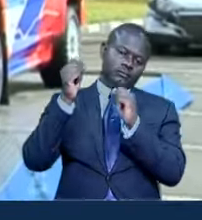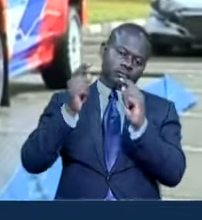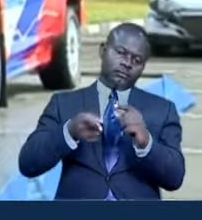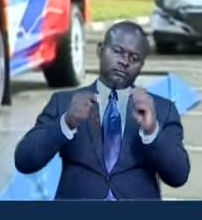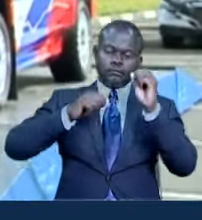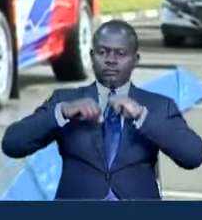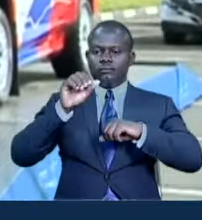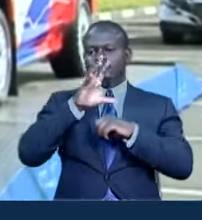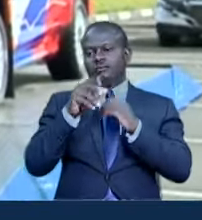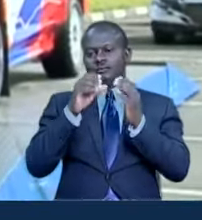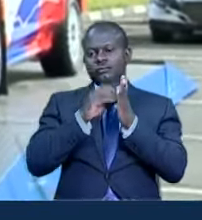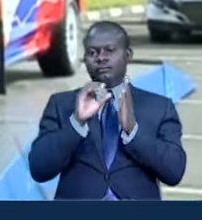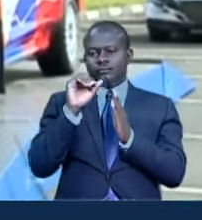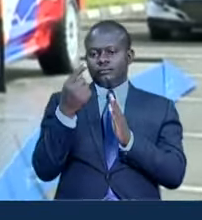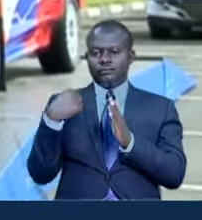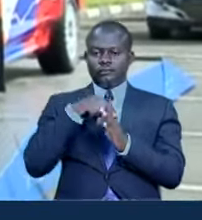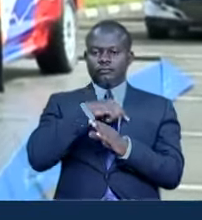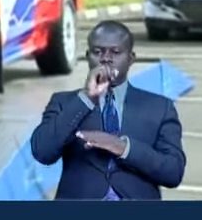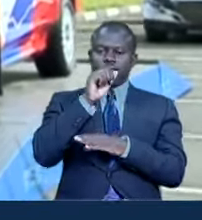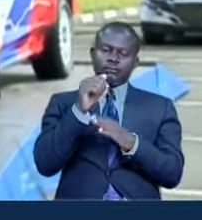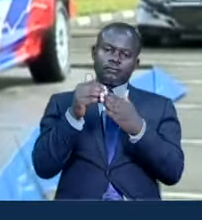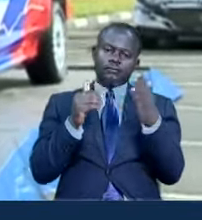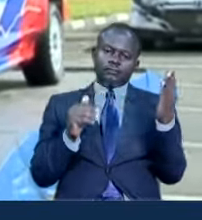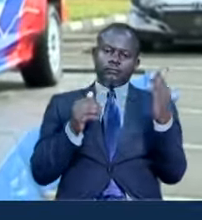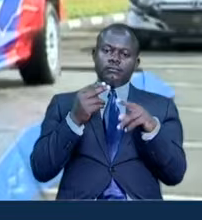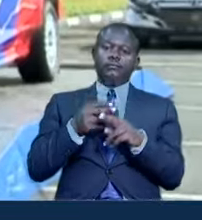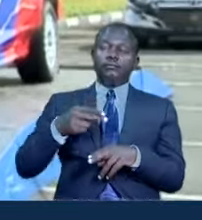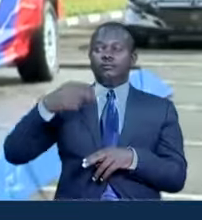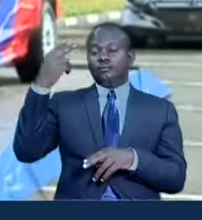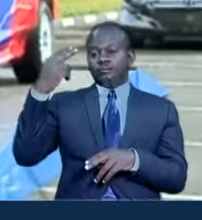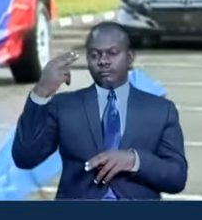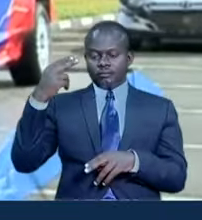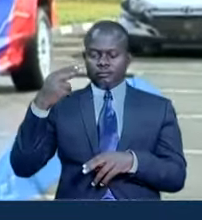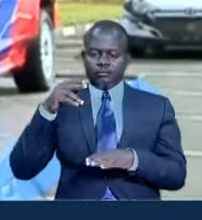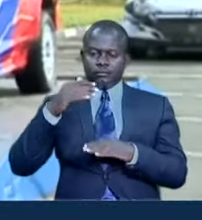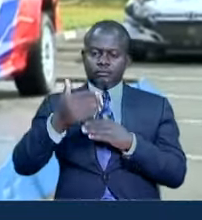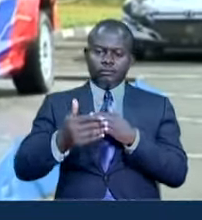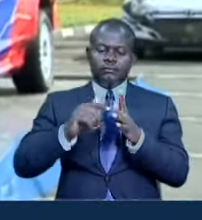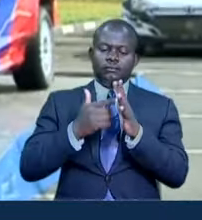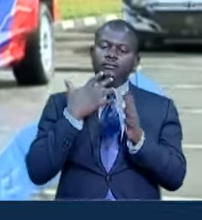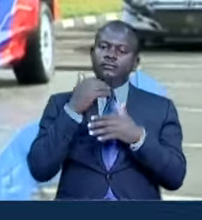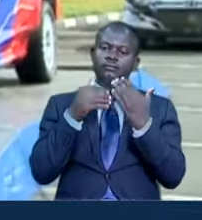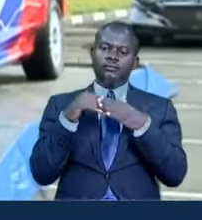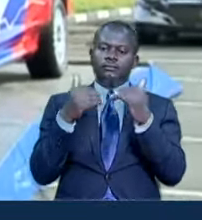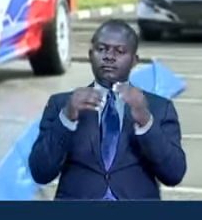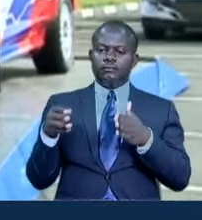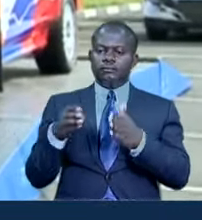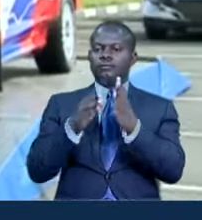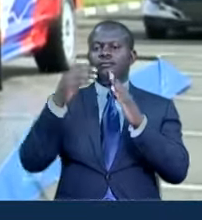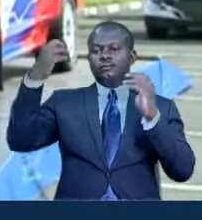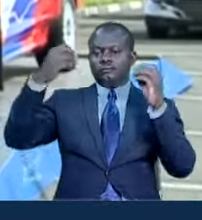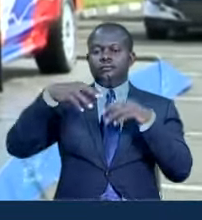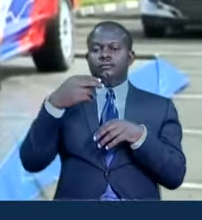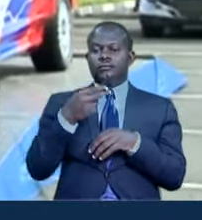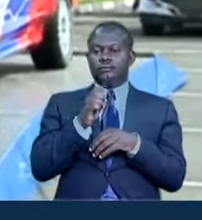marushanwa y'Afurika. Agace ka mbere kabanziriza utundi ariko kitwa Super Stage katangiye kuri wa gatanu, gakinirwa mu muhanda uri hagati ya Kigali